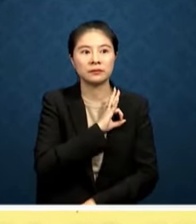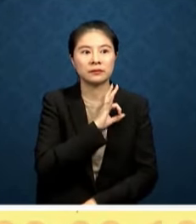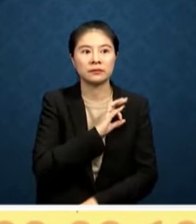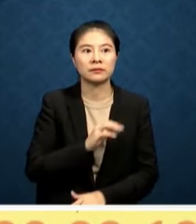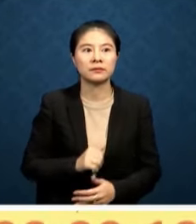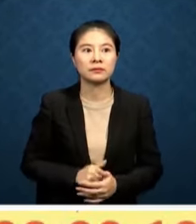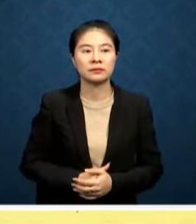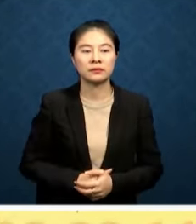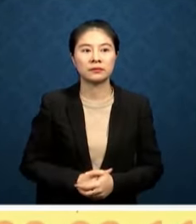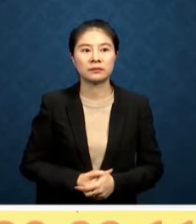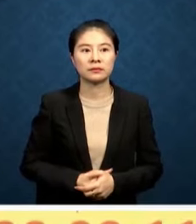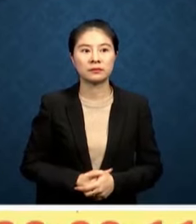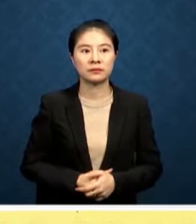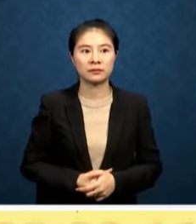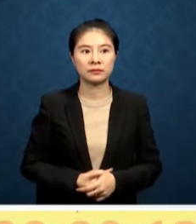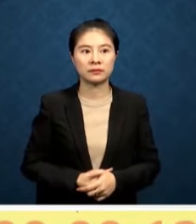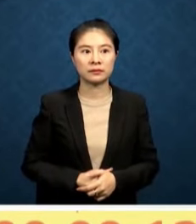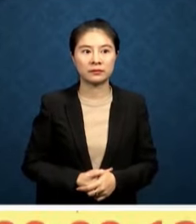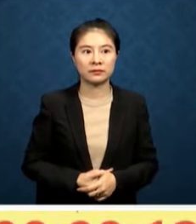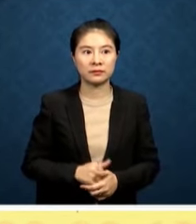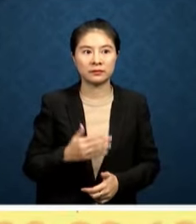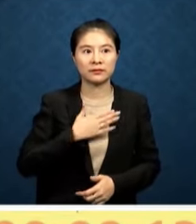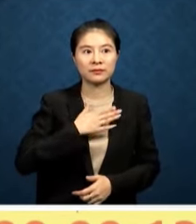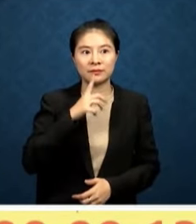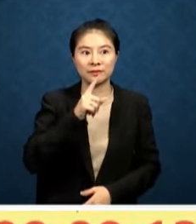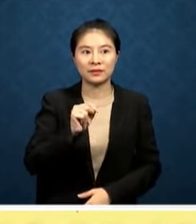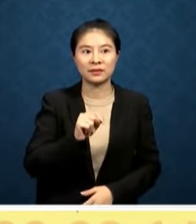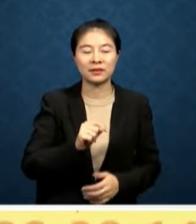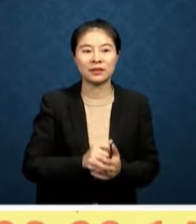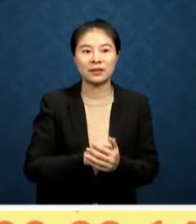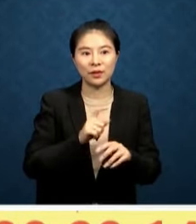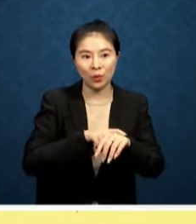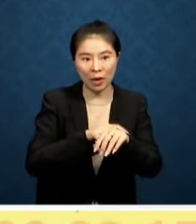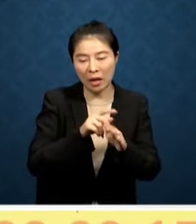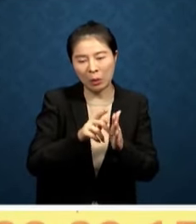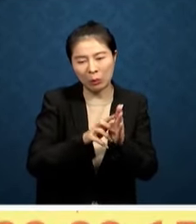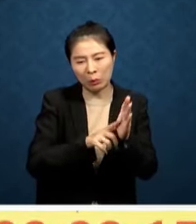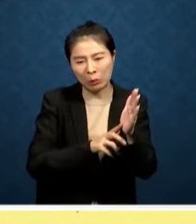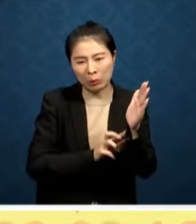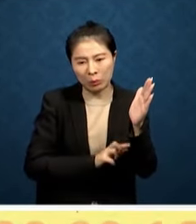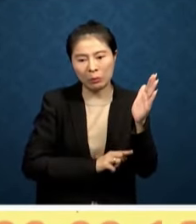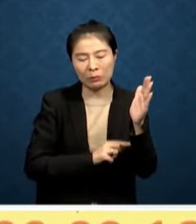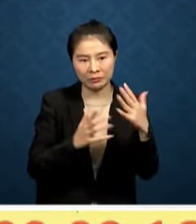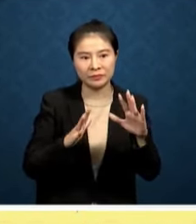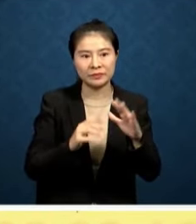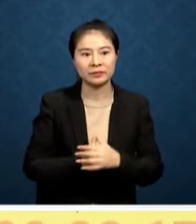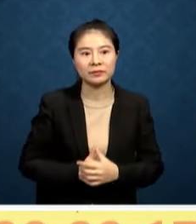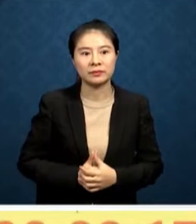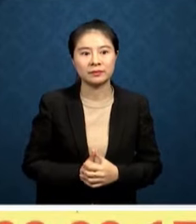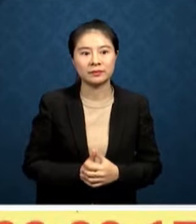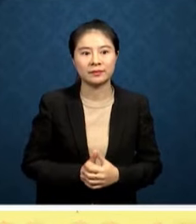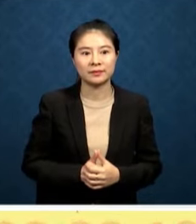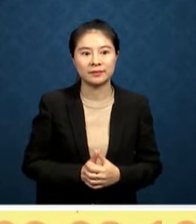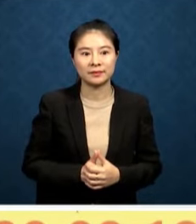ารพนะครับก็จะขอตอบสักเล็กน้อยนะครับเพราะใช้เวลาล่วงเลยมาพอสมควรก็ต้องขอเ